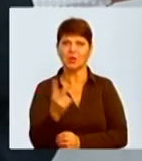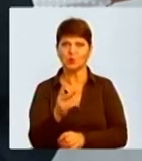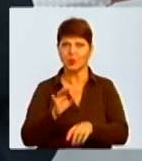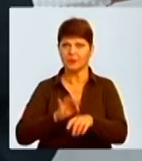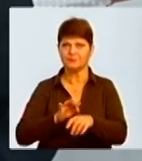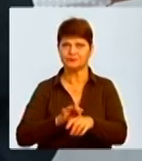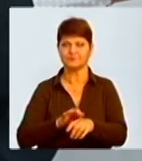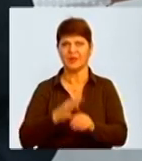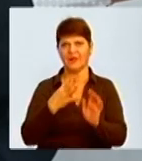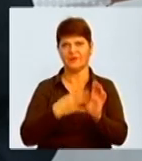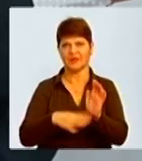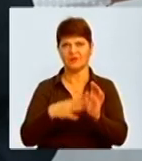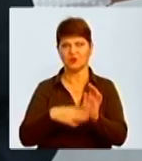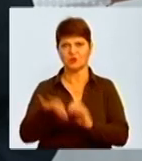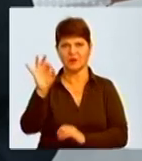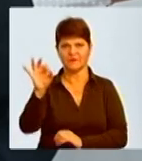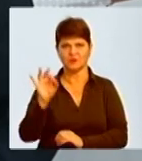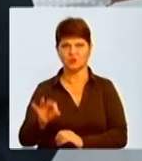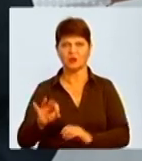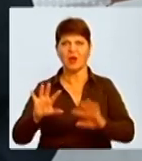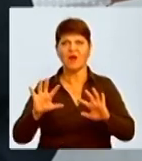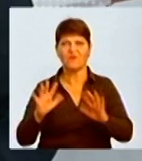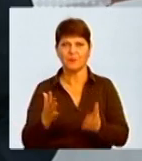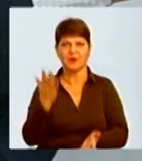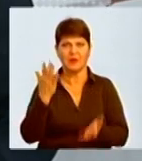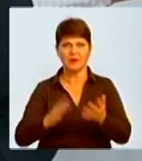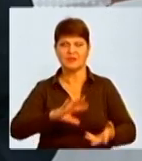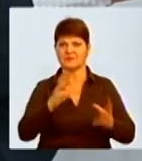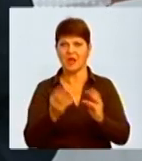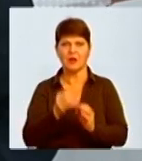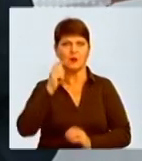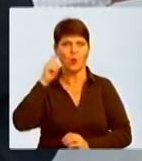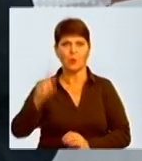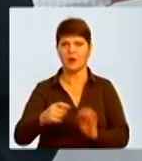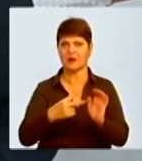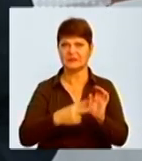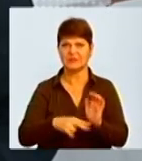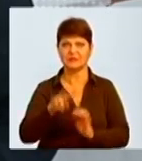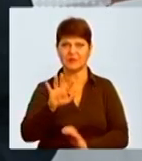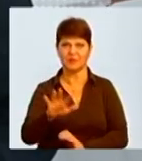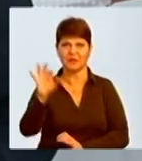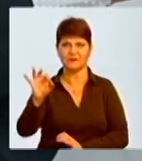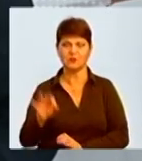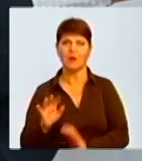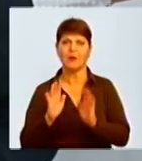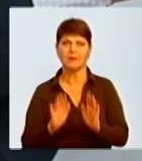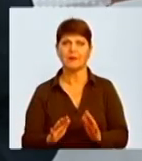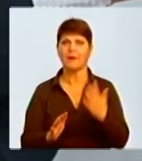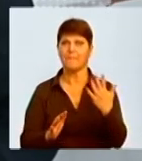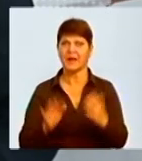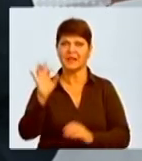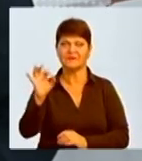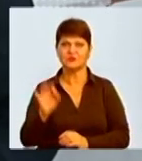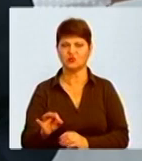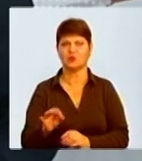діагностується в 90% випадків. Якщо загальноукраїнське, це 75%. І тільки 5% складають занедбані випадки.